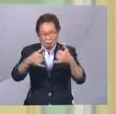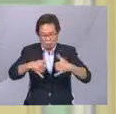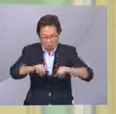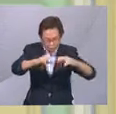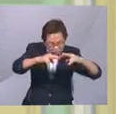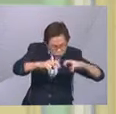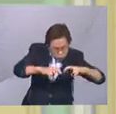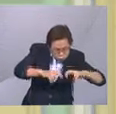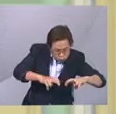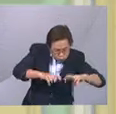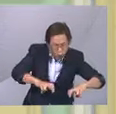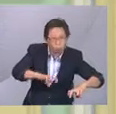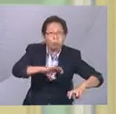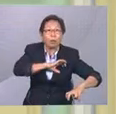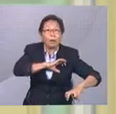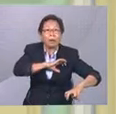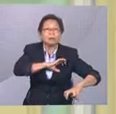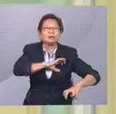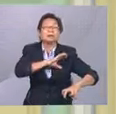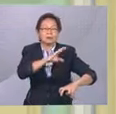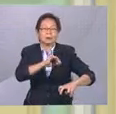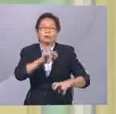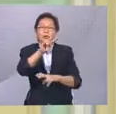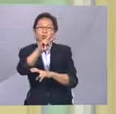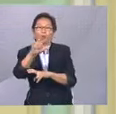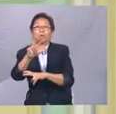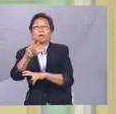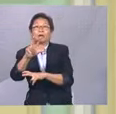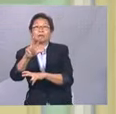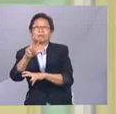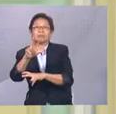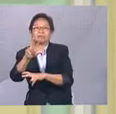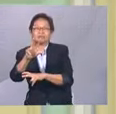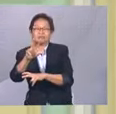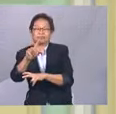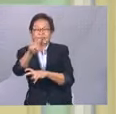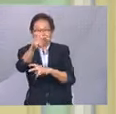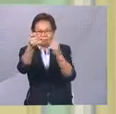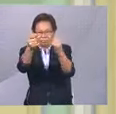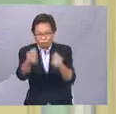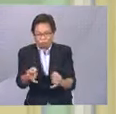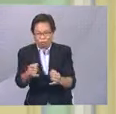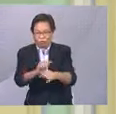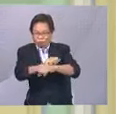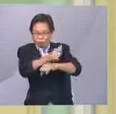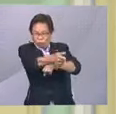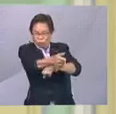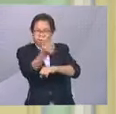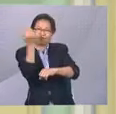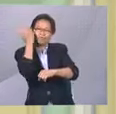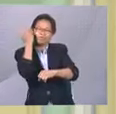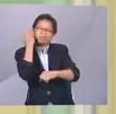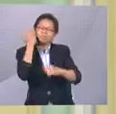siasatan mana Kalau 23 sudah pun di tuduh di Mahkamah